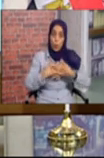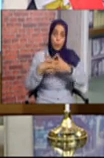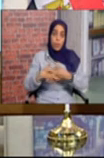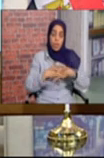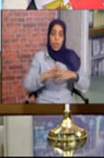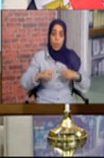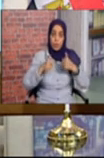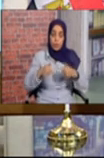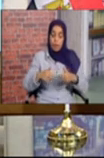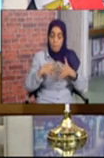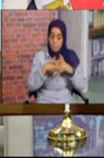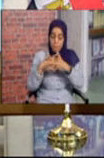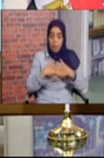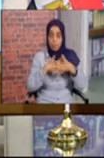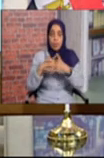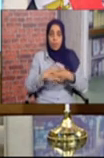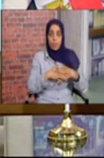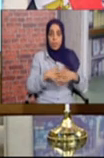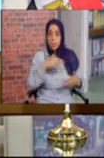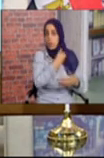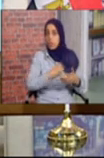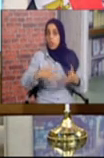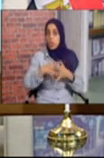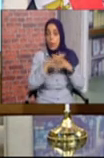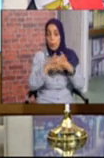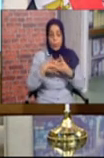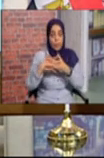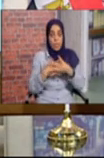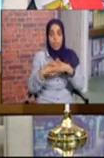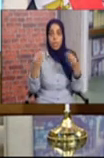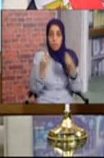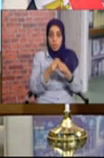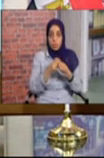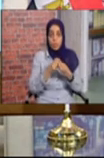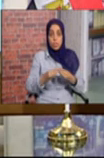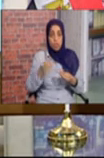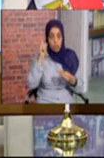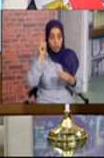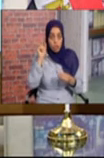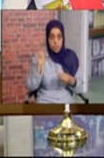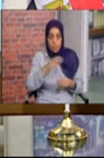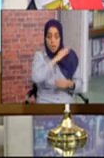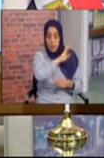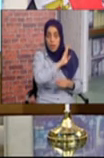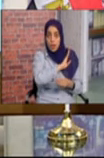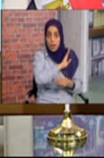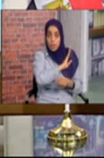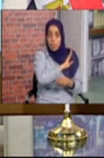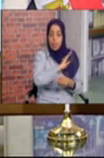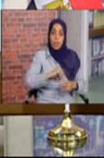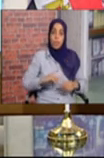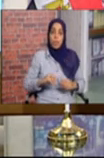من المخابرات الامريكيه ويعني بتنسيق التكنيك العسكري كمان هو